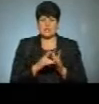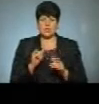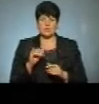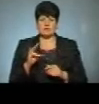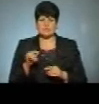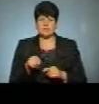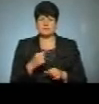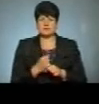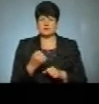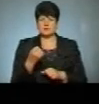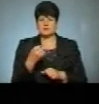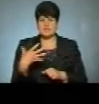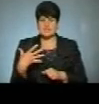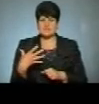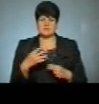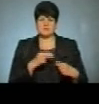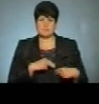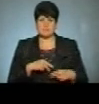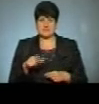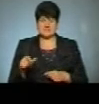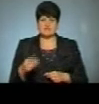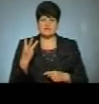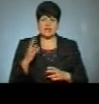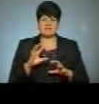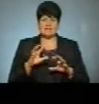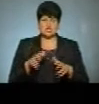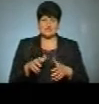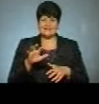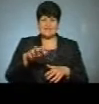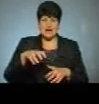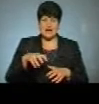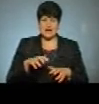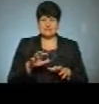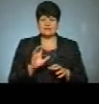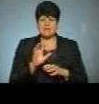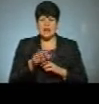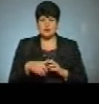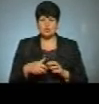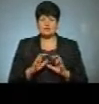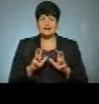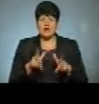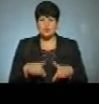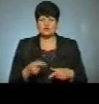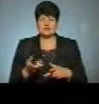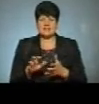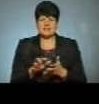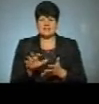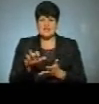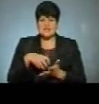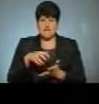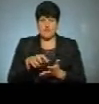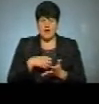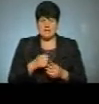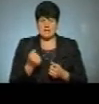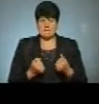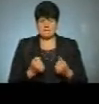працюють 15 робітників фірми-підрядника, 3 вантажівки, трактор і фрезерувальна машина, розповів начальник відділу технагляду міськради Олег Вітик.